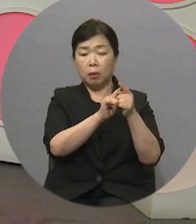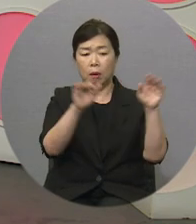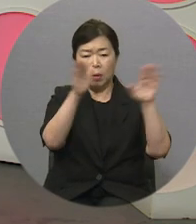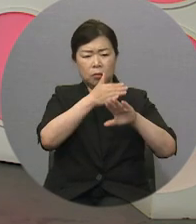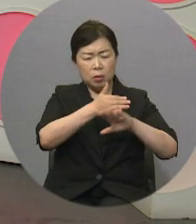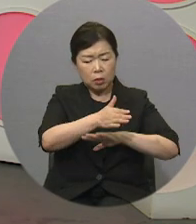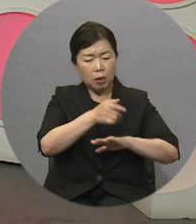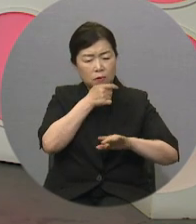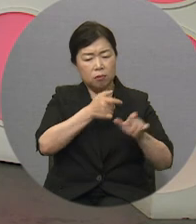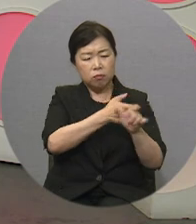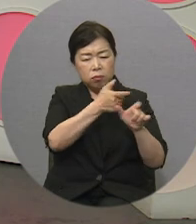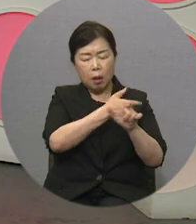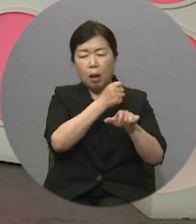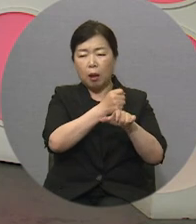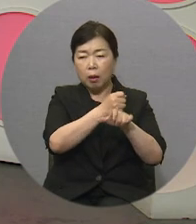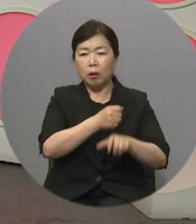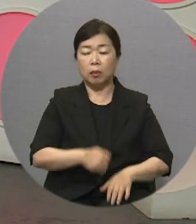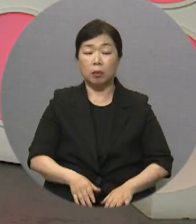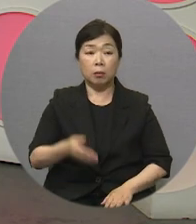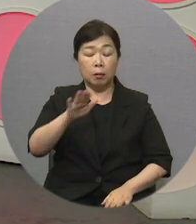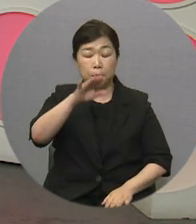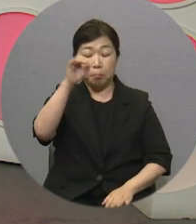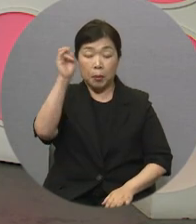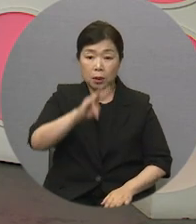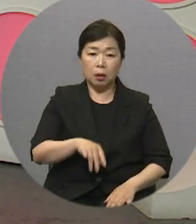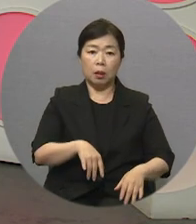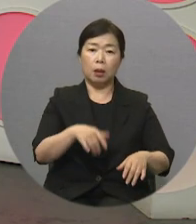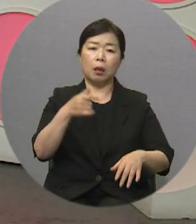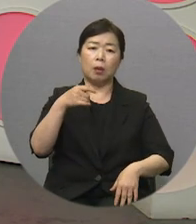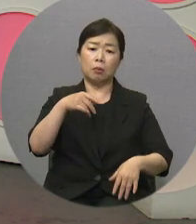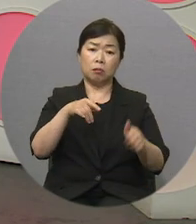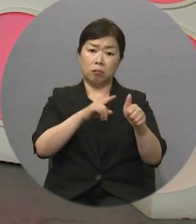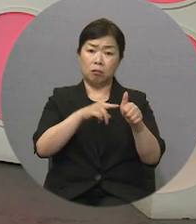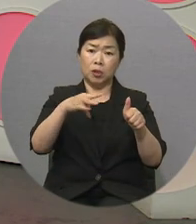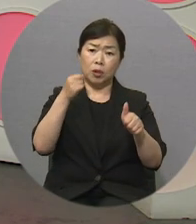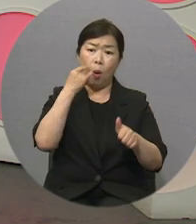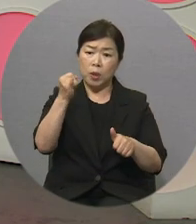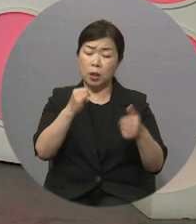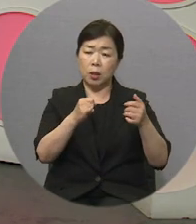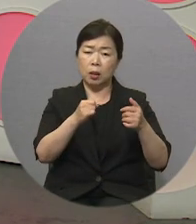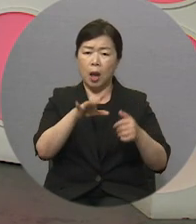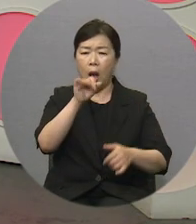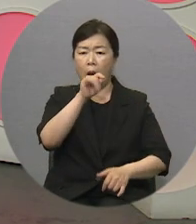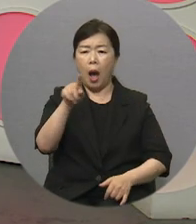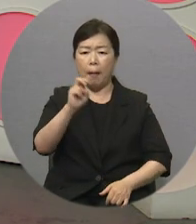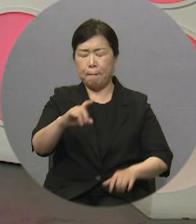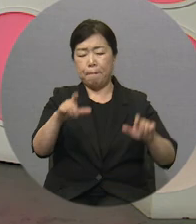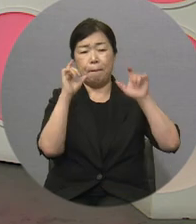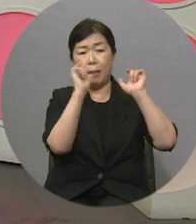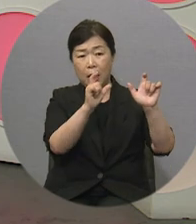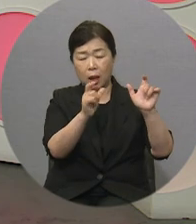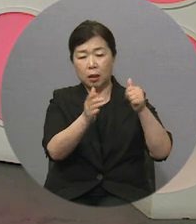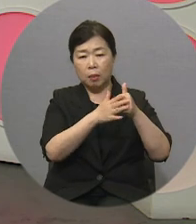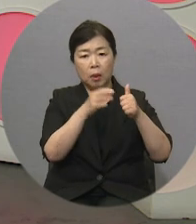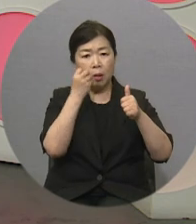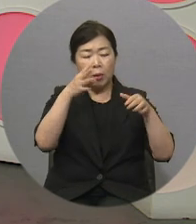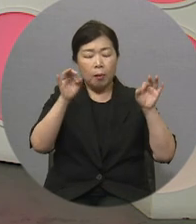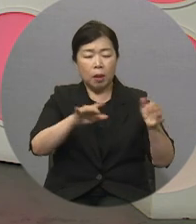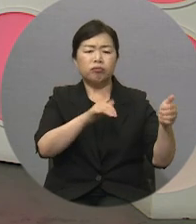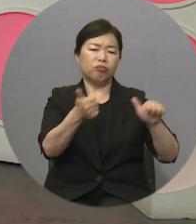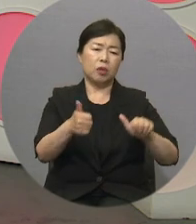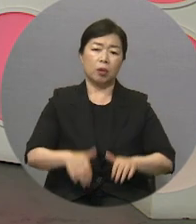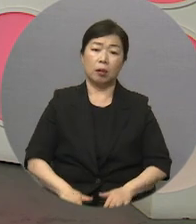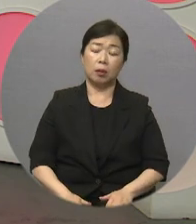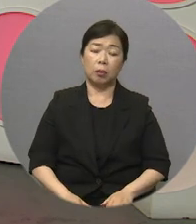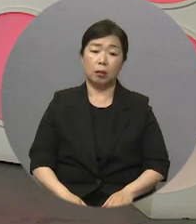갑자기 말기암 선고를 받고 8개월 아유. 만에 세상을 떠나셨습니다. 아유. 아저씨와